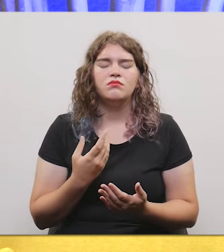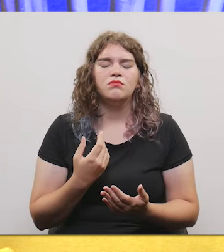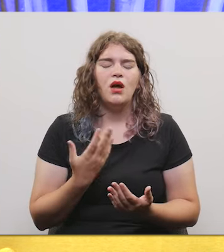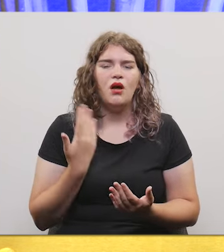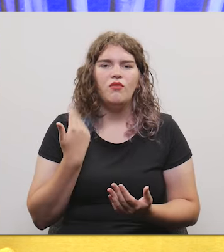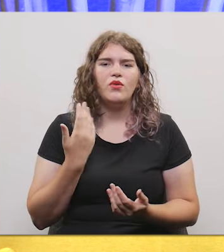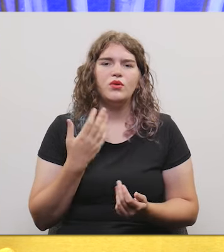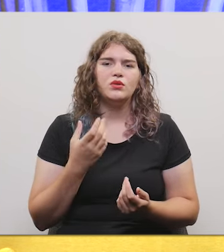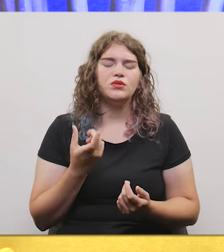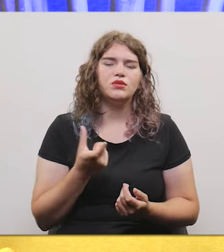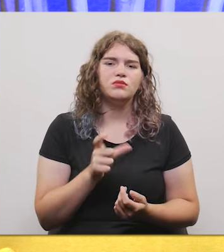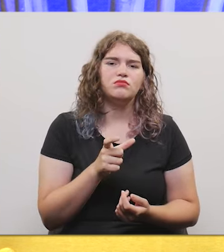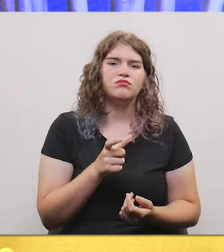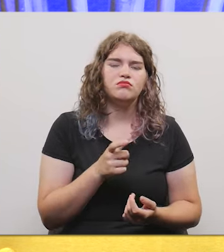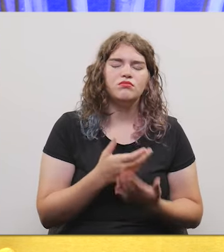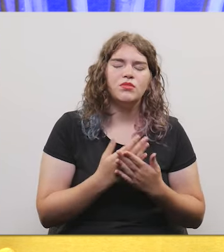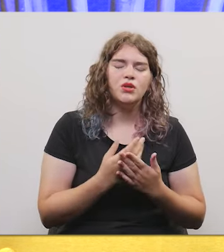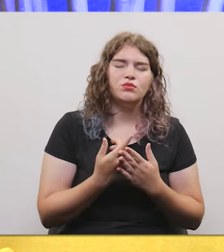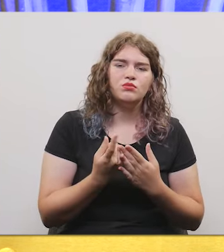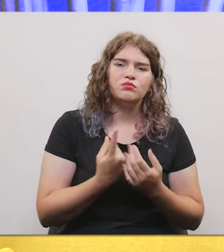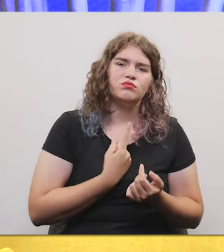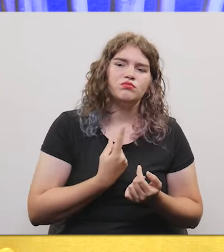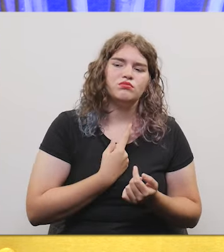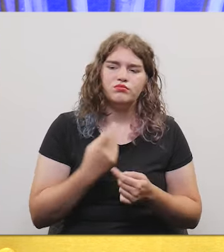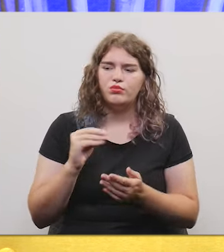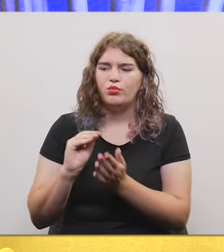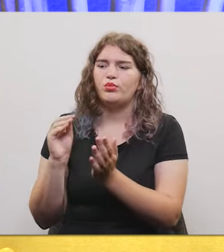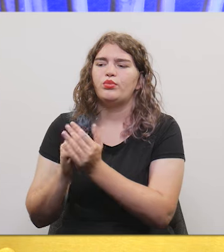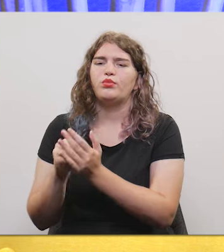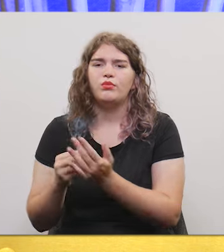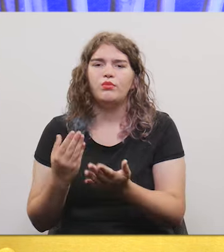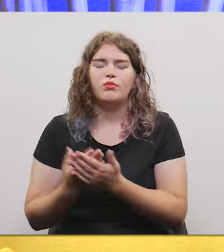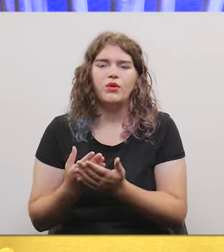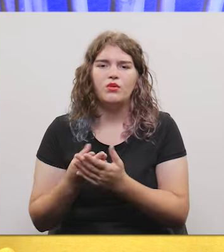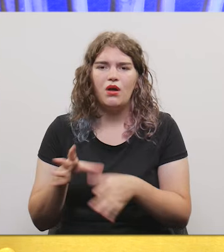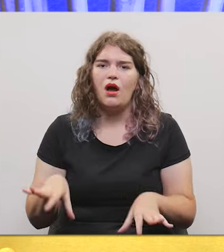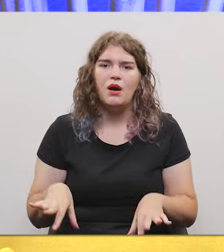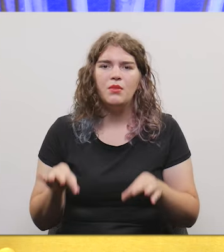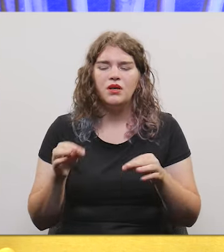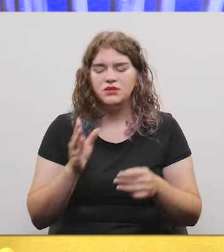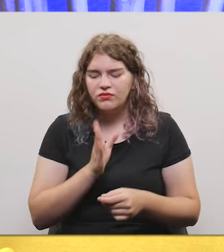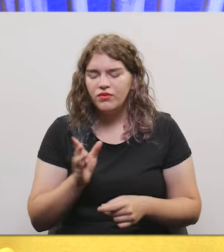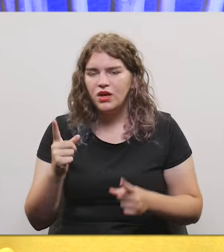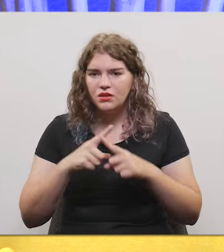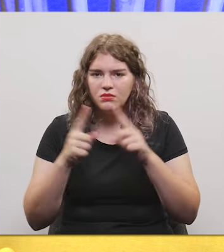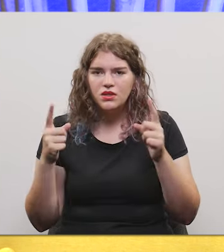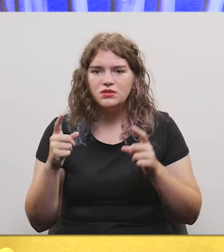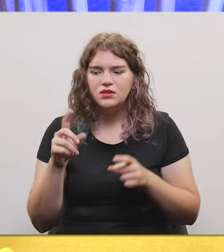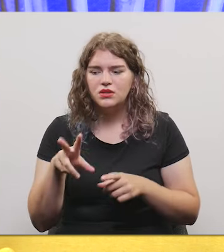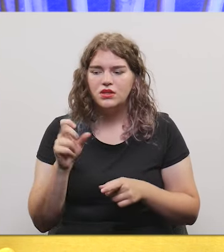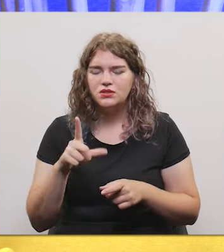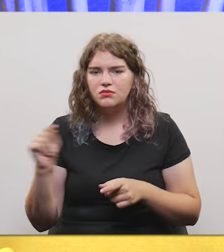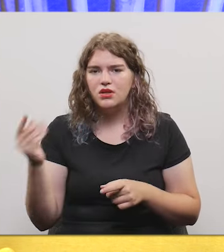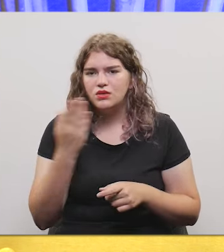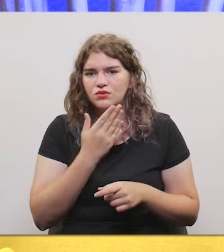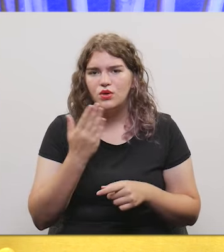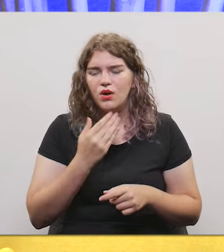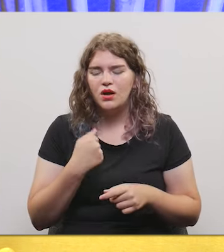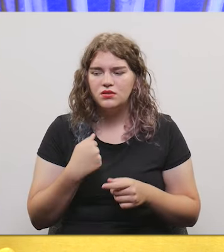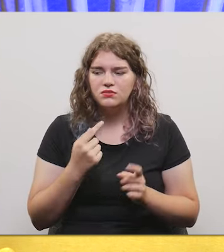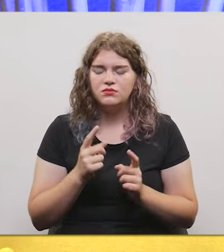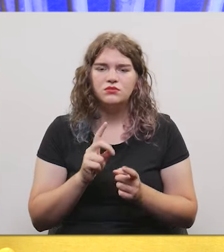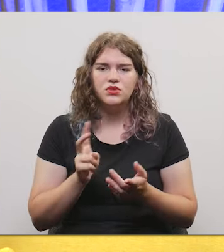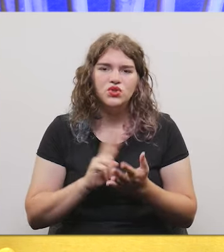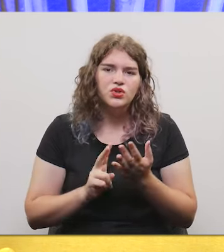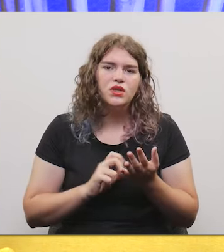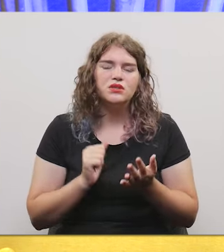Pe de o parte a fost propria mea contribuție. Adică am ales ca în fiecare dimineață, înainte de a pleca la